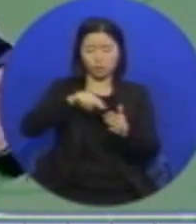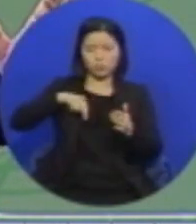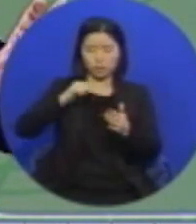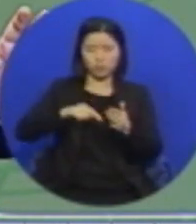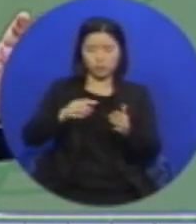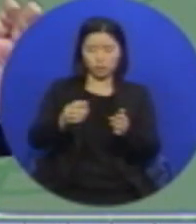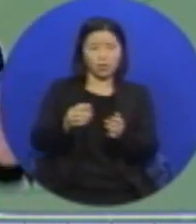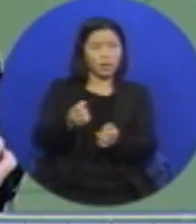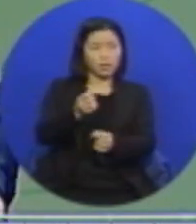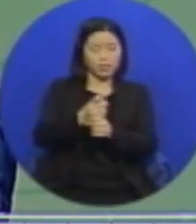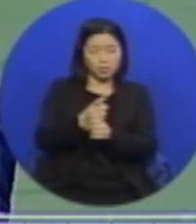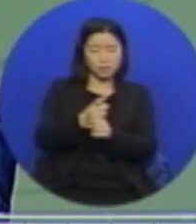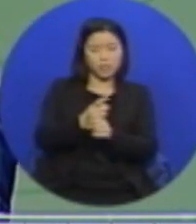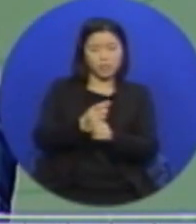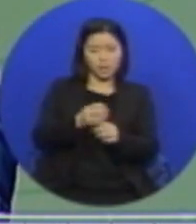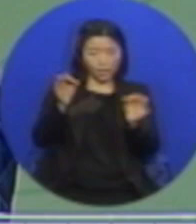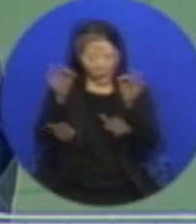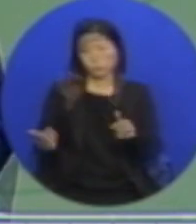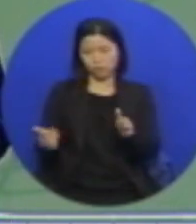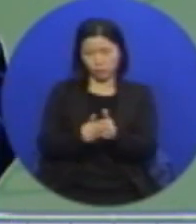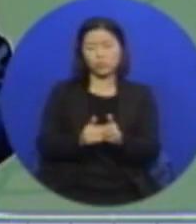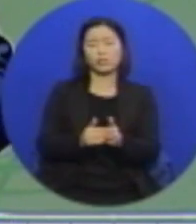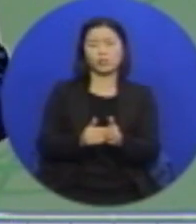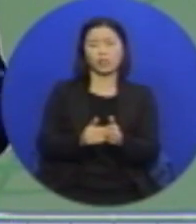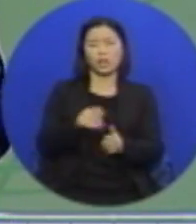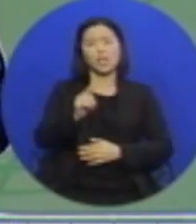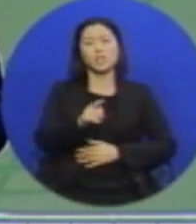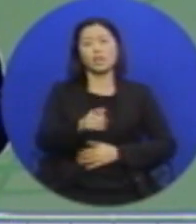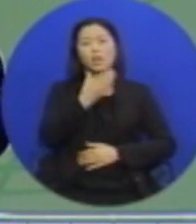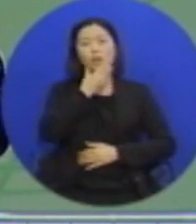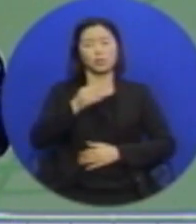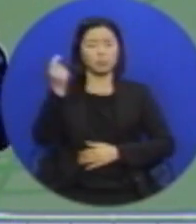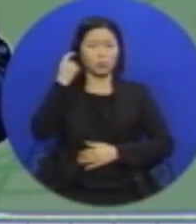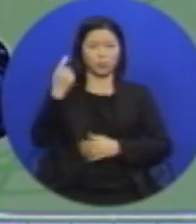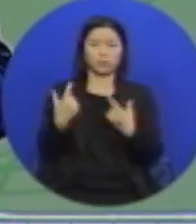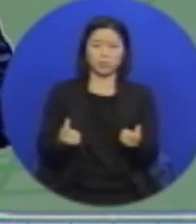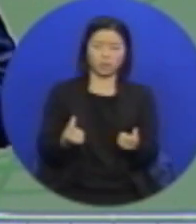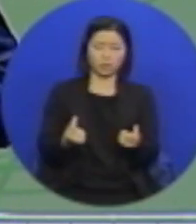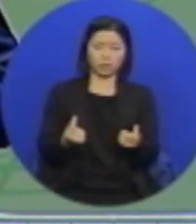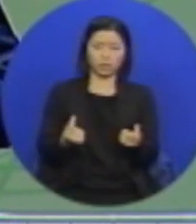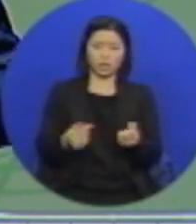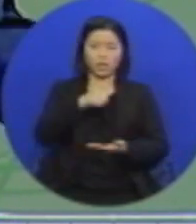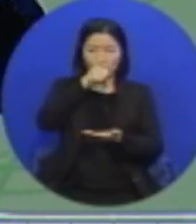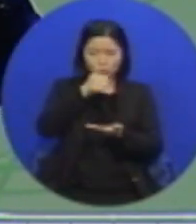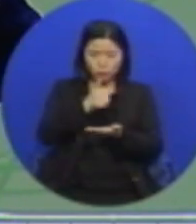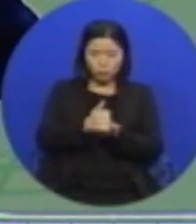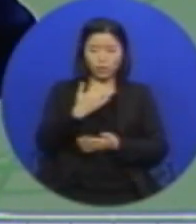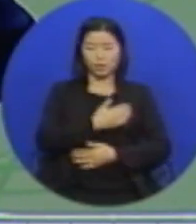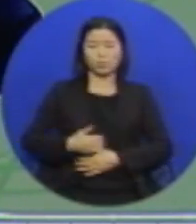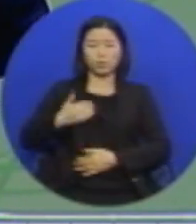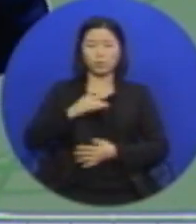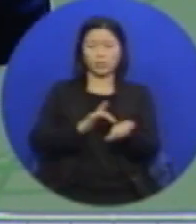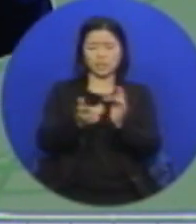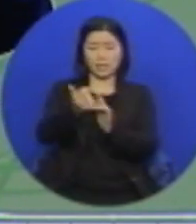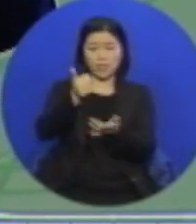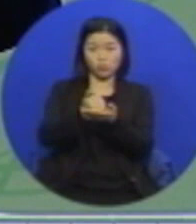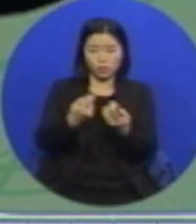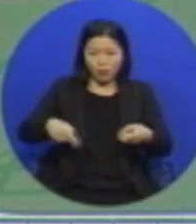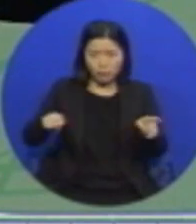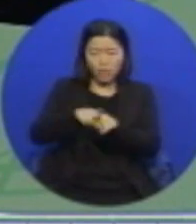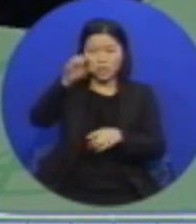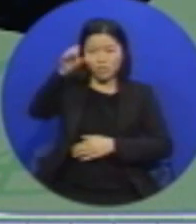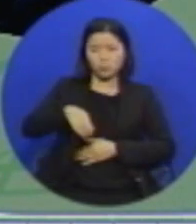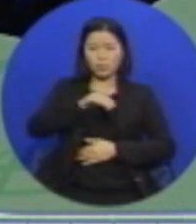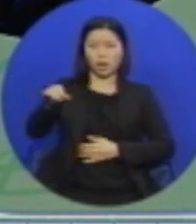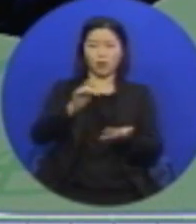청산 된 삶을 살게 됩니다 우리가 예수를 믿게 되면 죄의 몸은 예수님과 함께 십자가에 이미 못